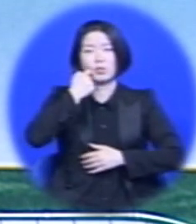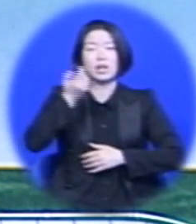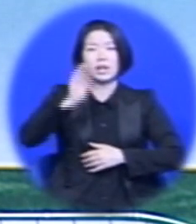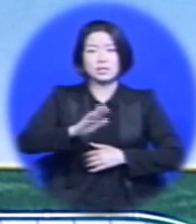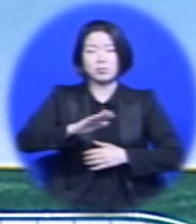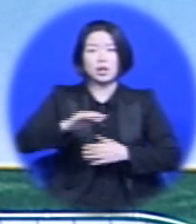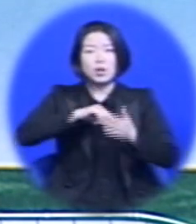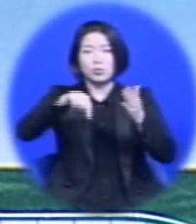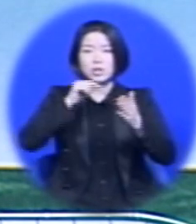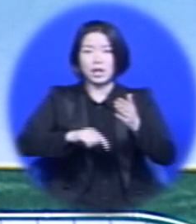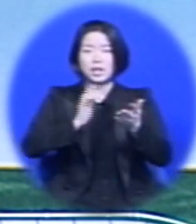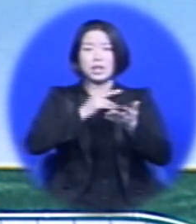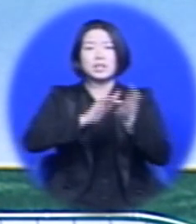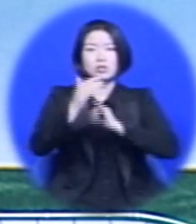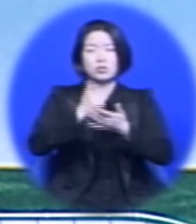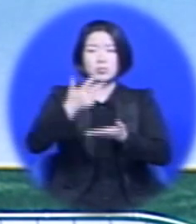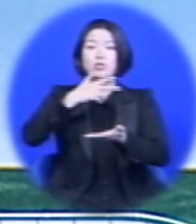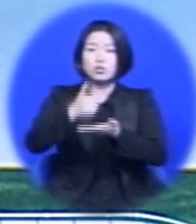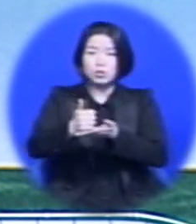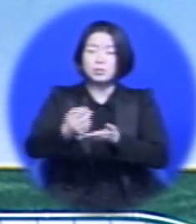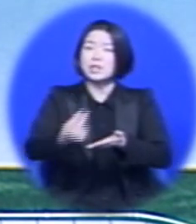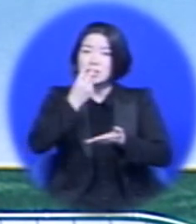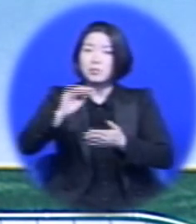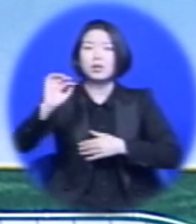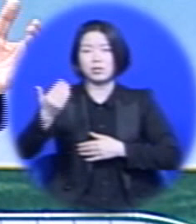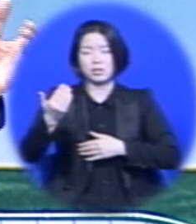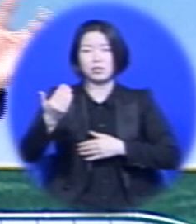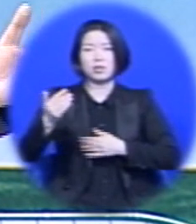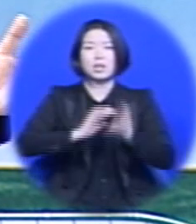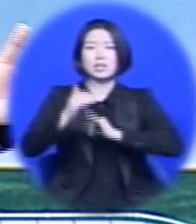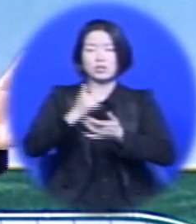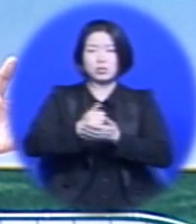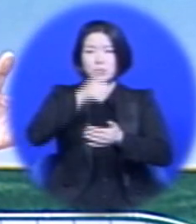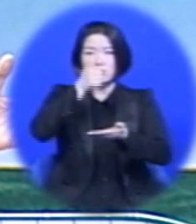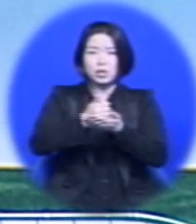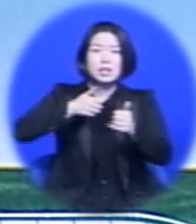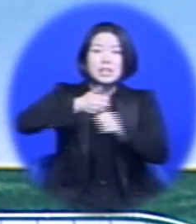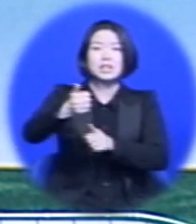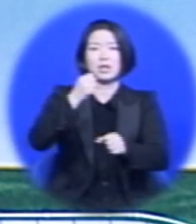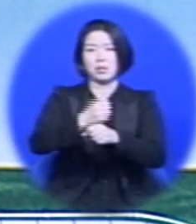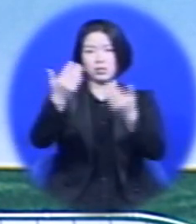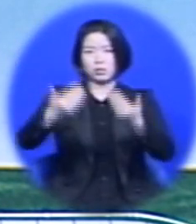되시고 우리의 주님이 되셔서 예수님이를이기 해주